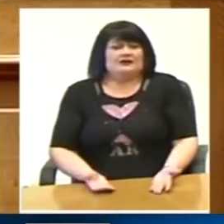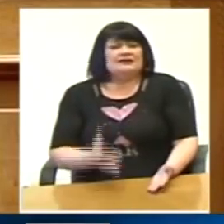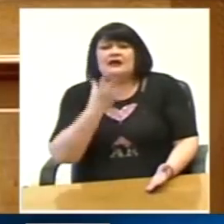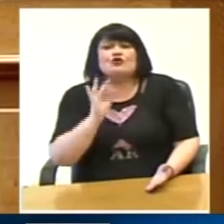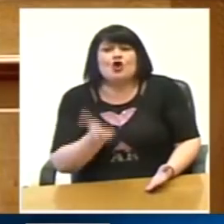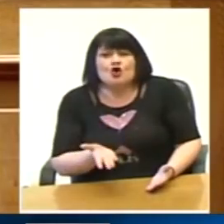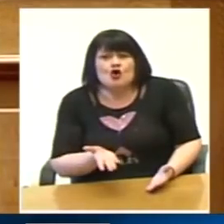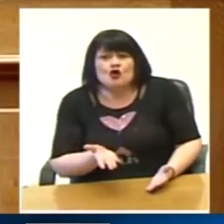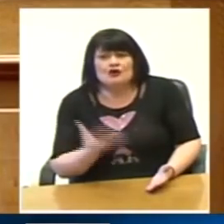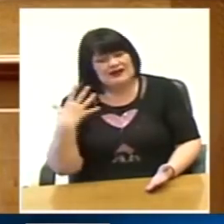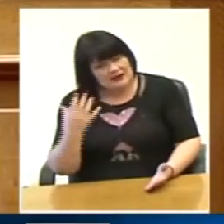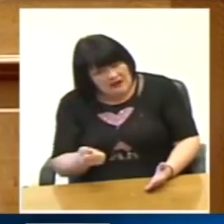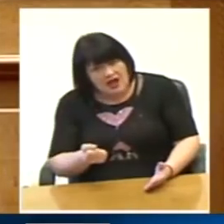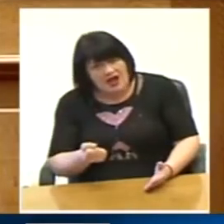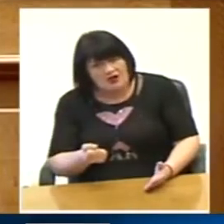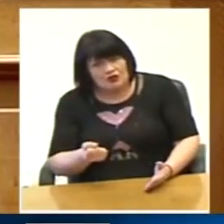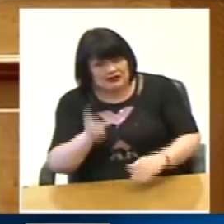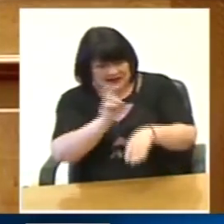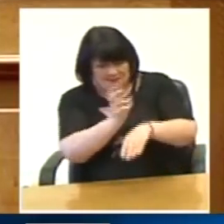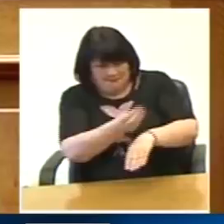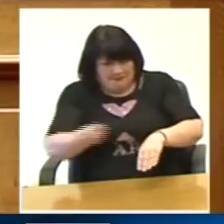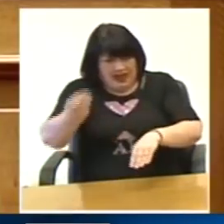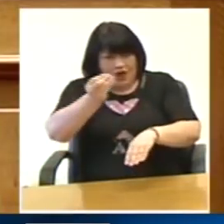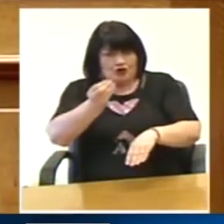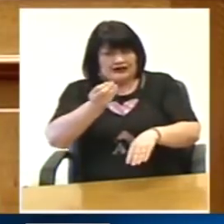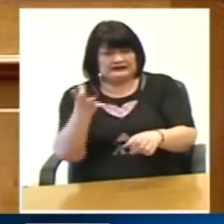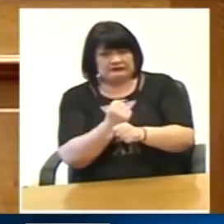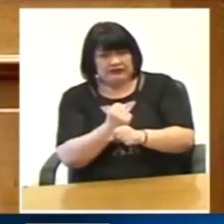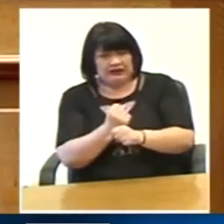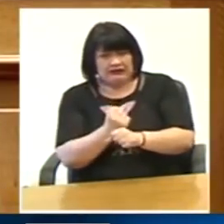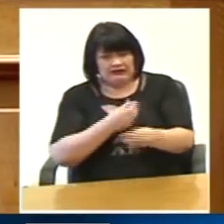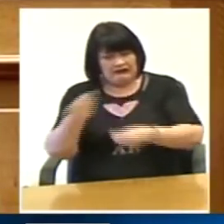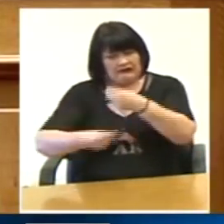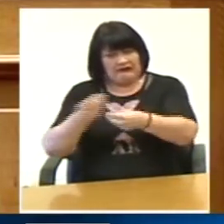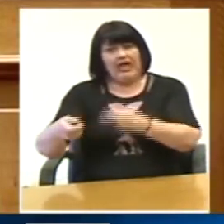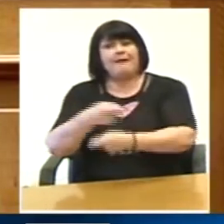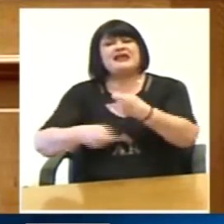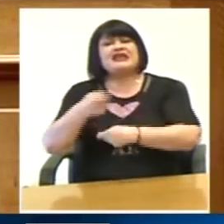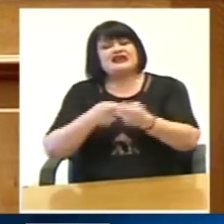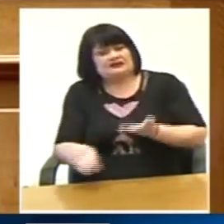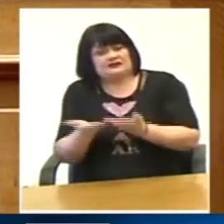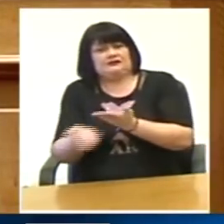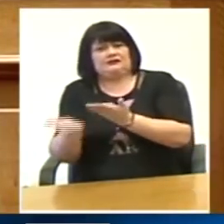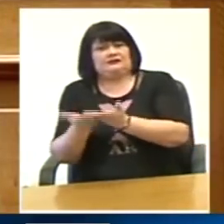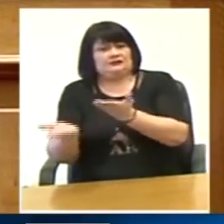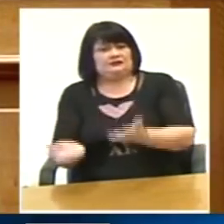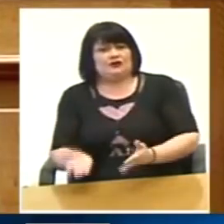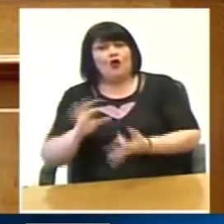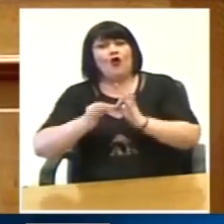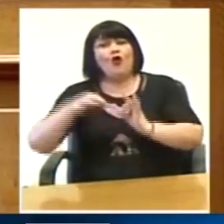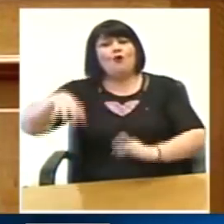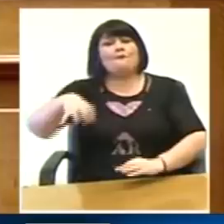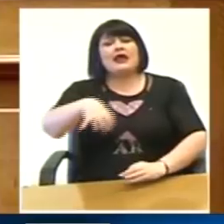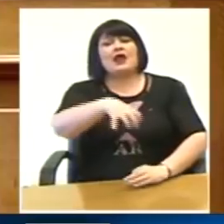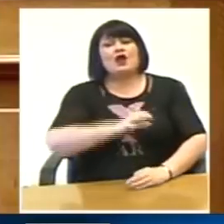λόγο? Για να υπάρχουν υπερπλεονάσματα και να κάνετε αναδιανομή υπέρ των επιχειρηματικών ομίλων μέσα από τα διάφορα κίνητρα